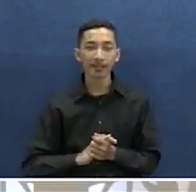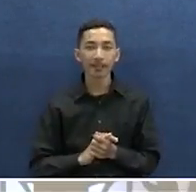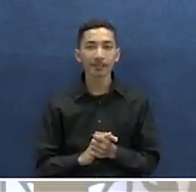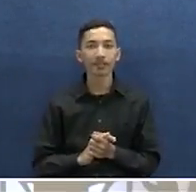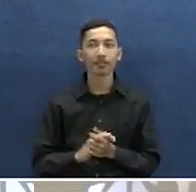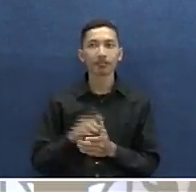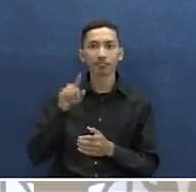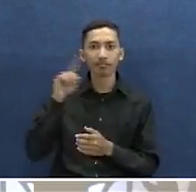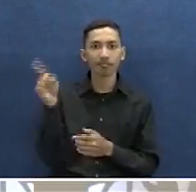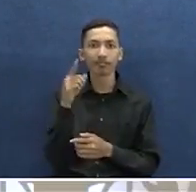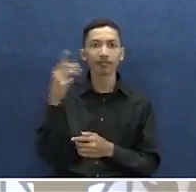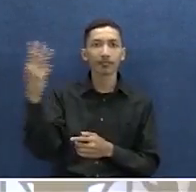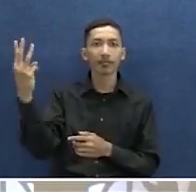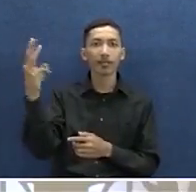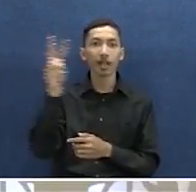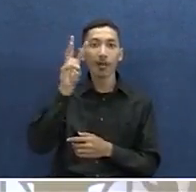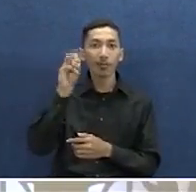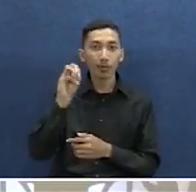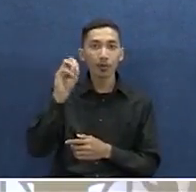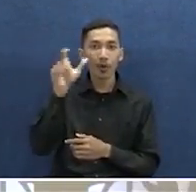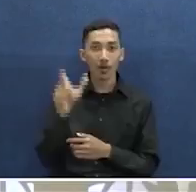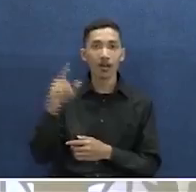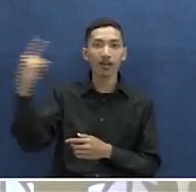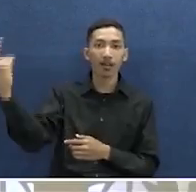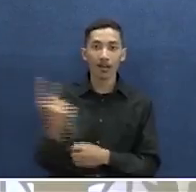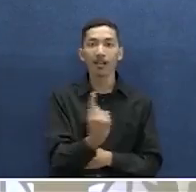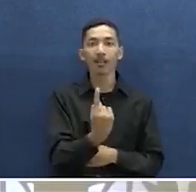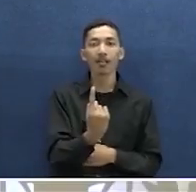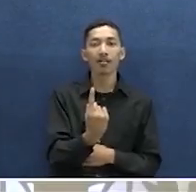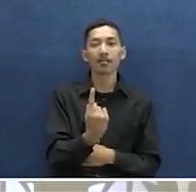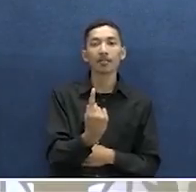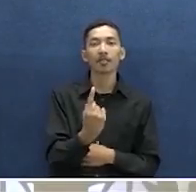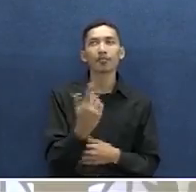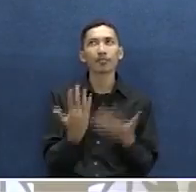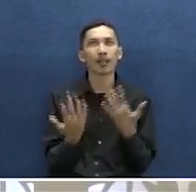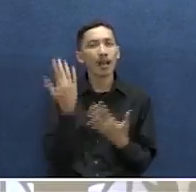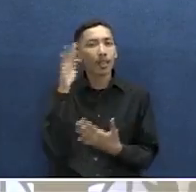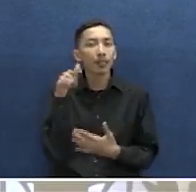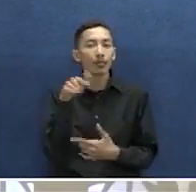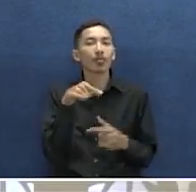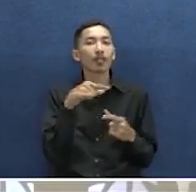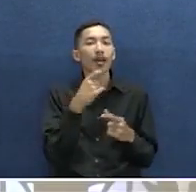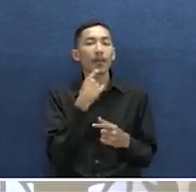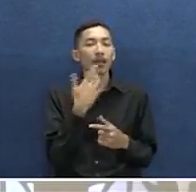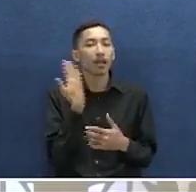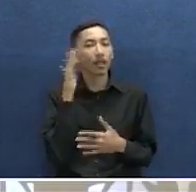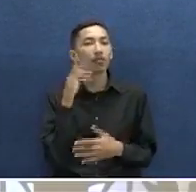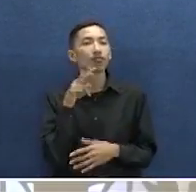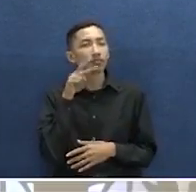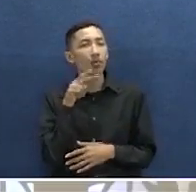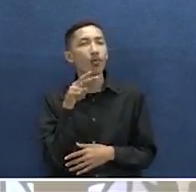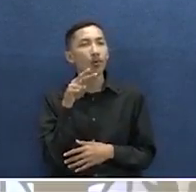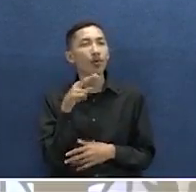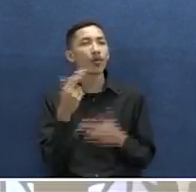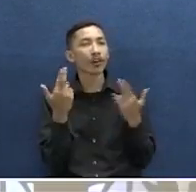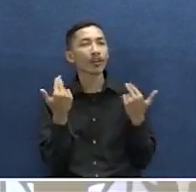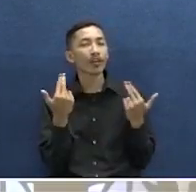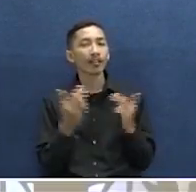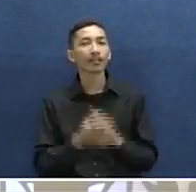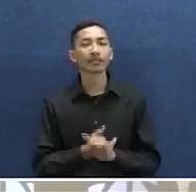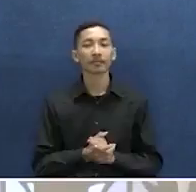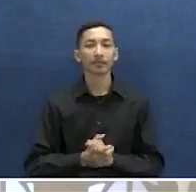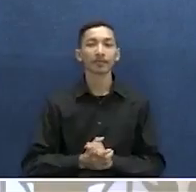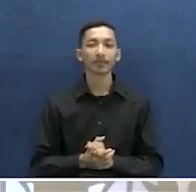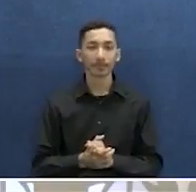mereka nyantai nongkrong atau Aku nggak tahu sih acaranya mungkin alisan ya mereka atau apa Aku nggak tahu acaranya terus kedua yang